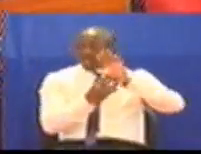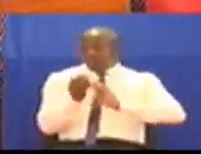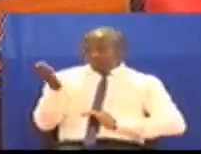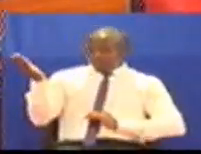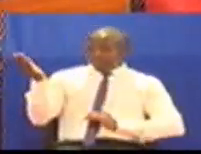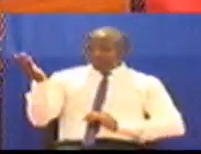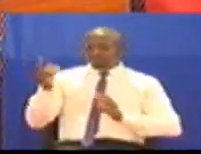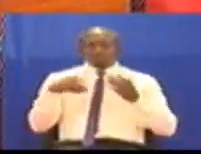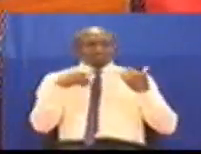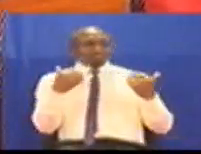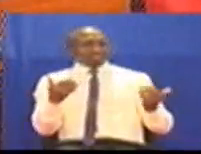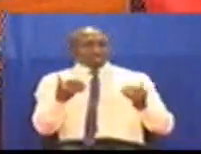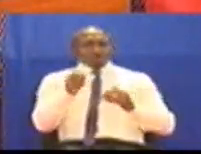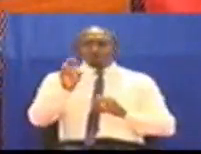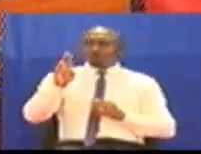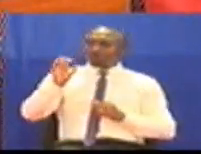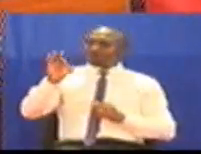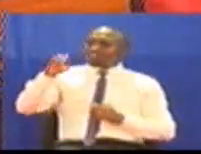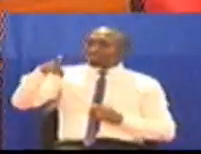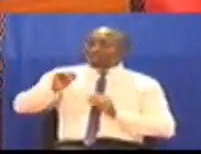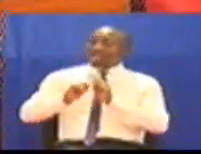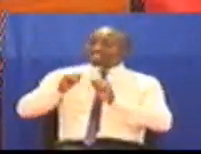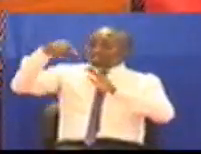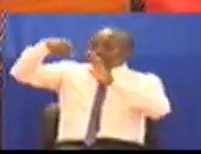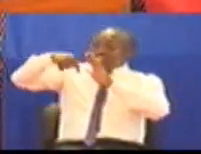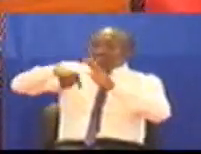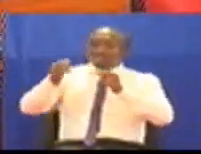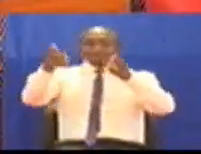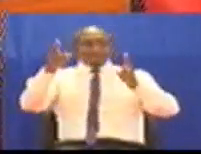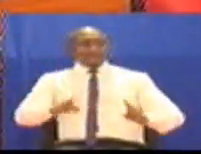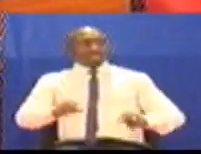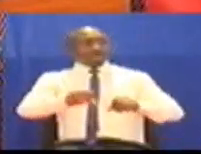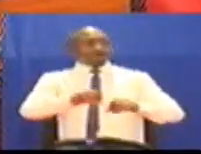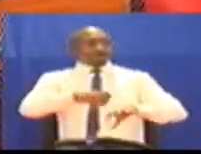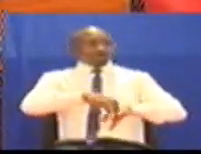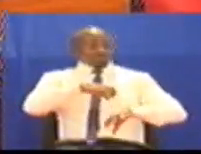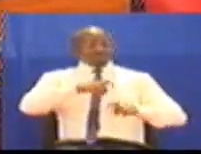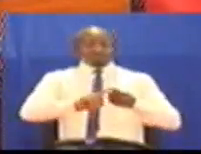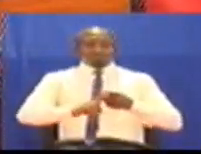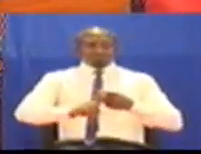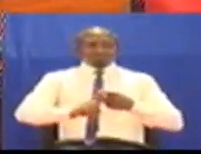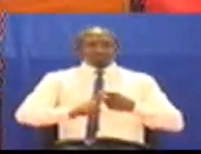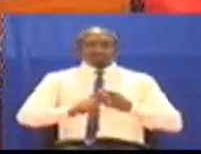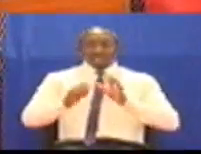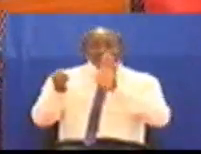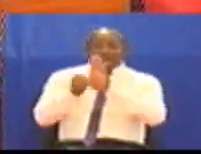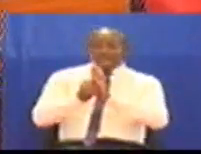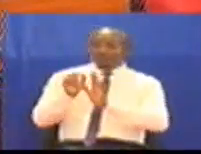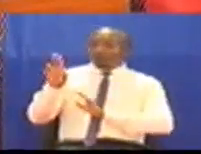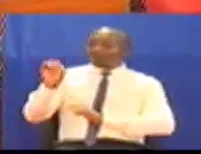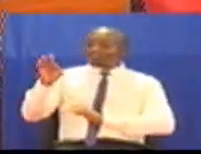Spika. Sasa ufipa wa chini huku sasa hivi madaraja yamebomoka. Na Mwenyezi Mungu